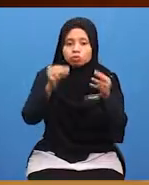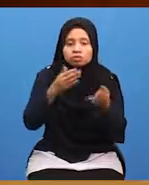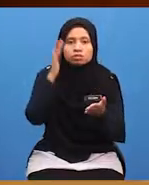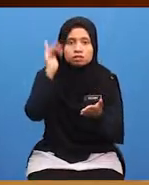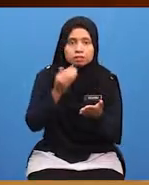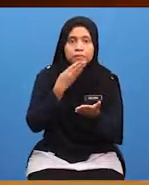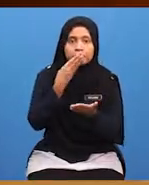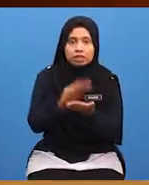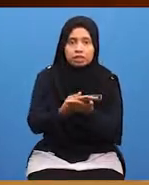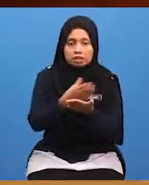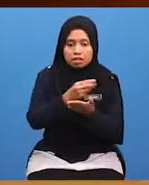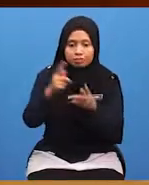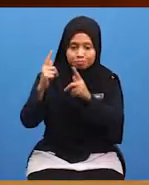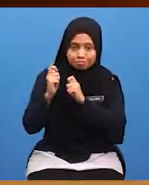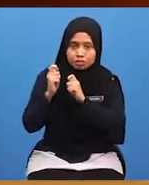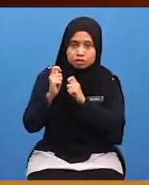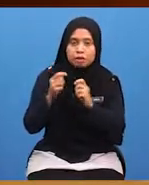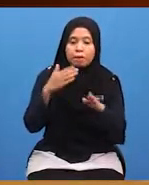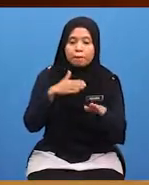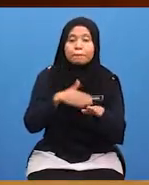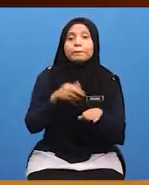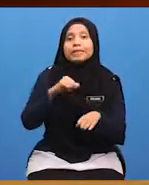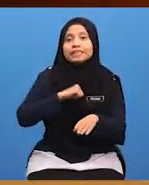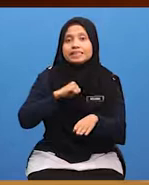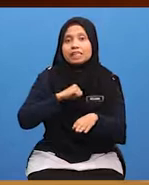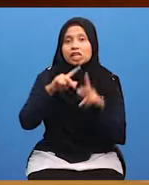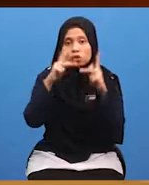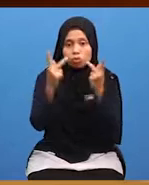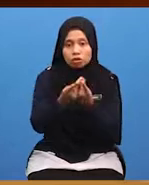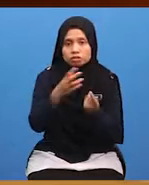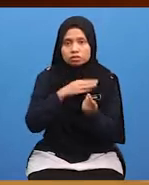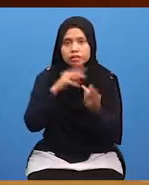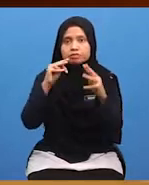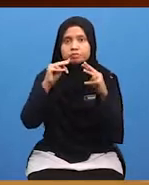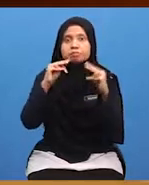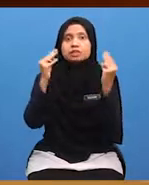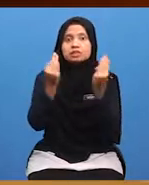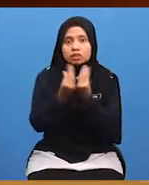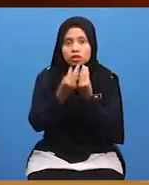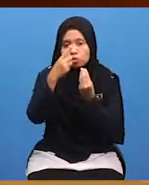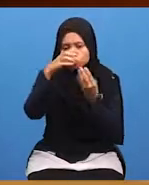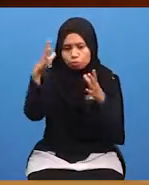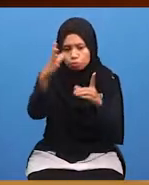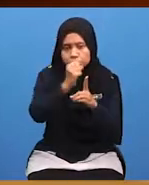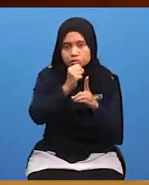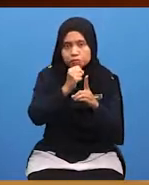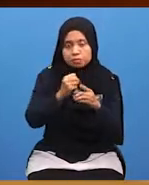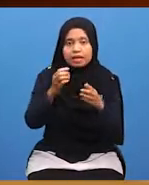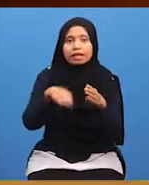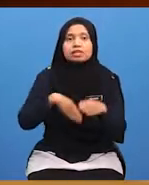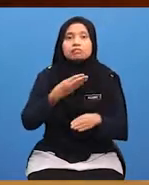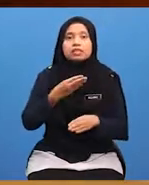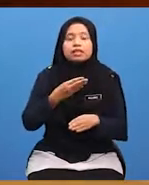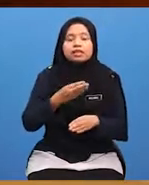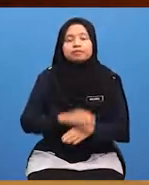dan bertanggungjawab pada diri, keluarga dan masyarakat demi mencapai kebahagiaan